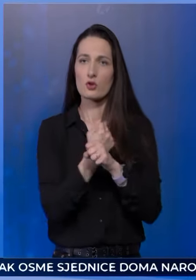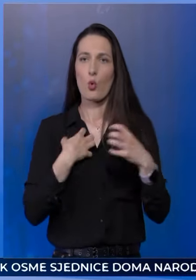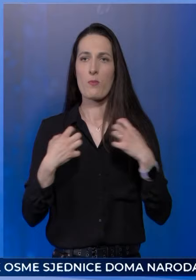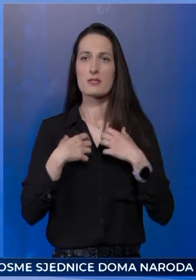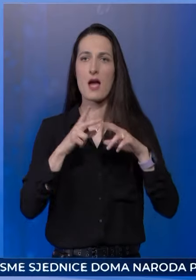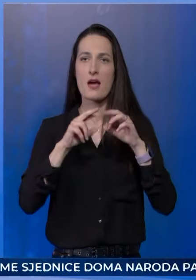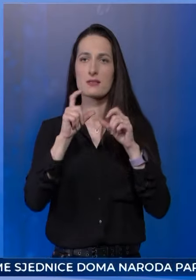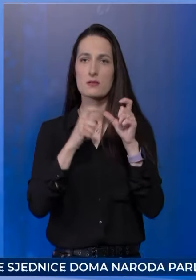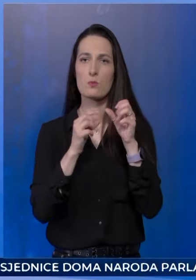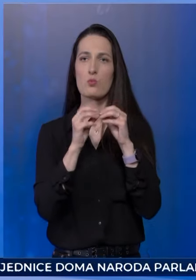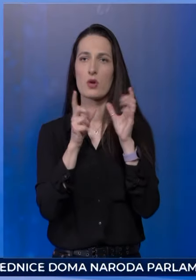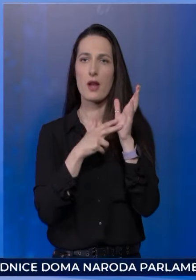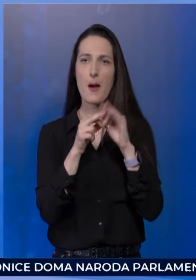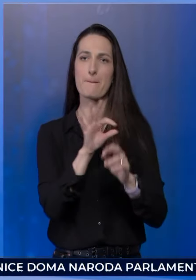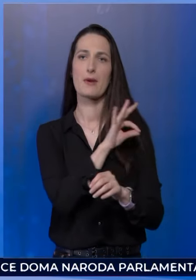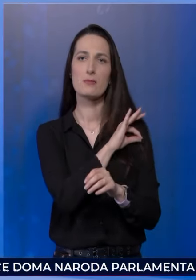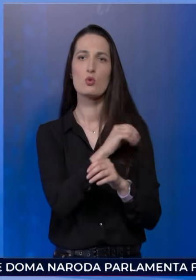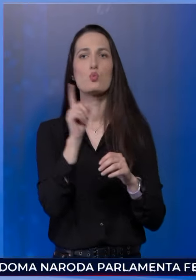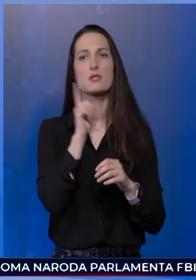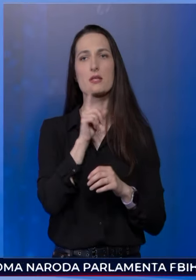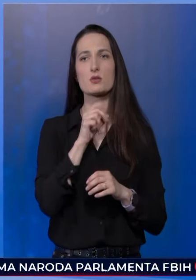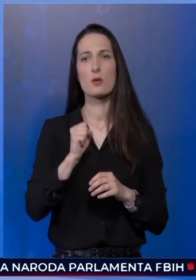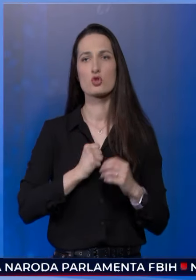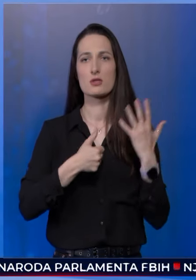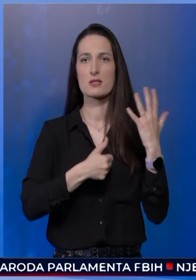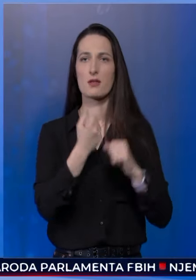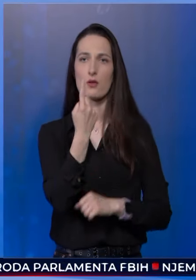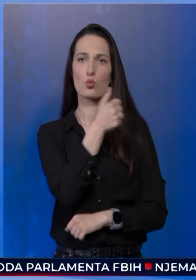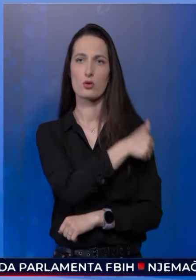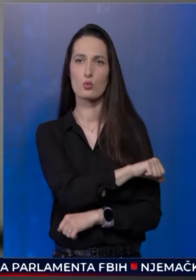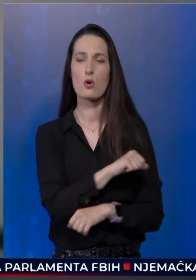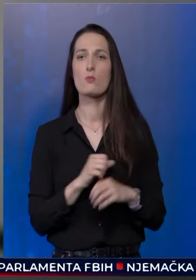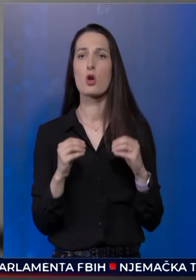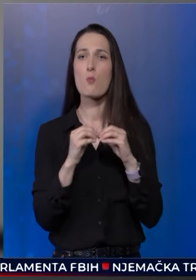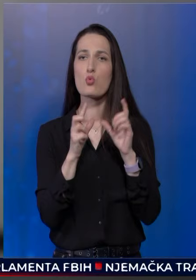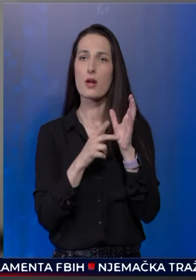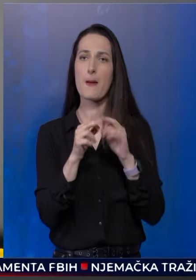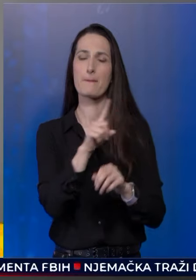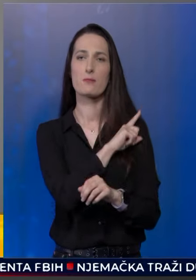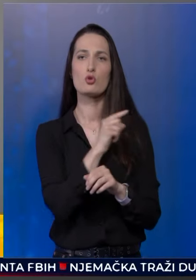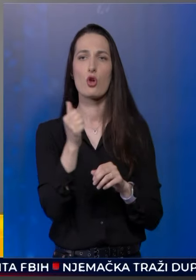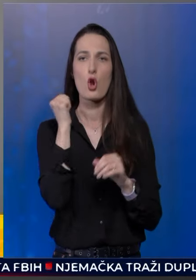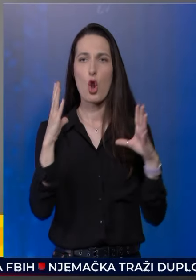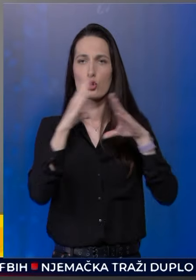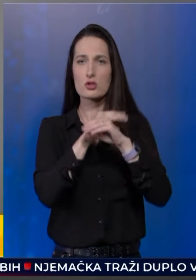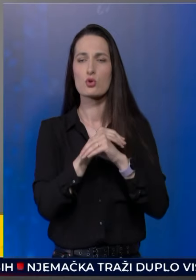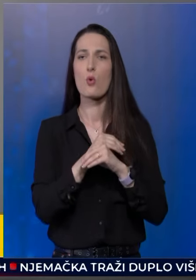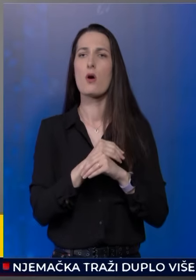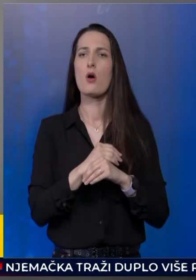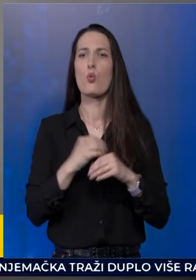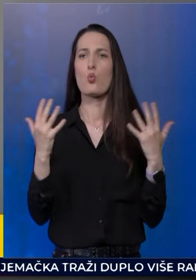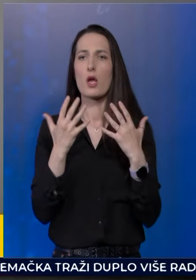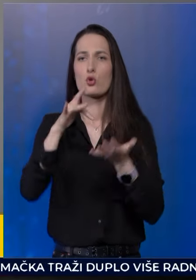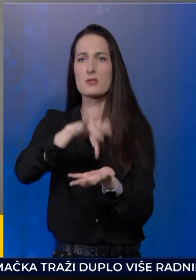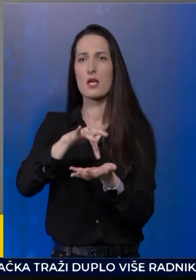Bosansko-hercegovački glumac Haris Burina preminuo je u Zenici. Imao je 61 godinu. Burina je preminuo noćas u urgentnom